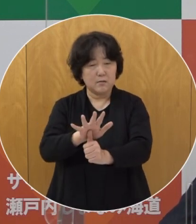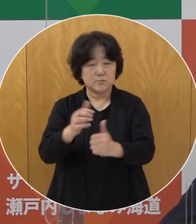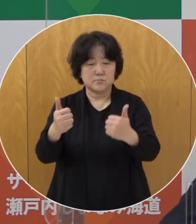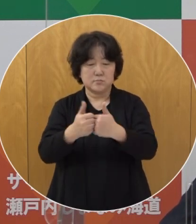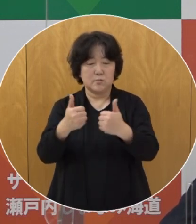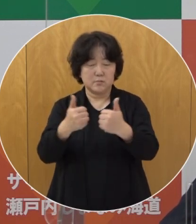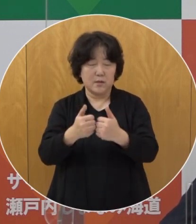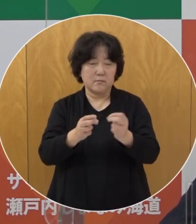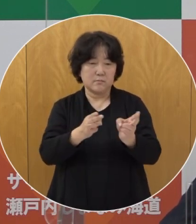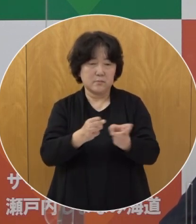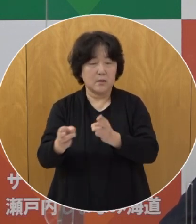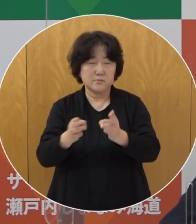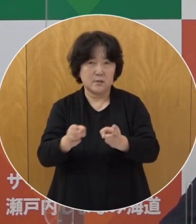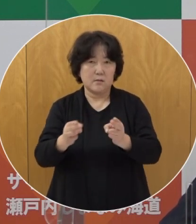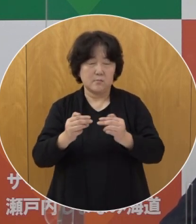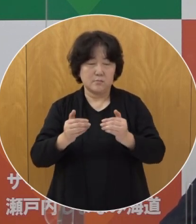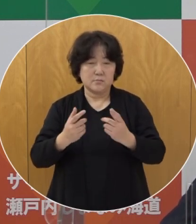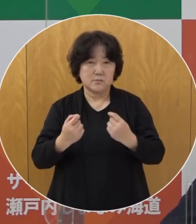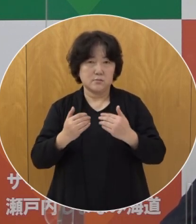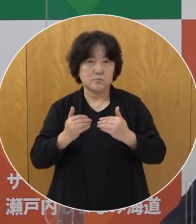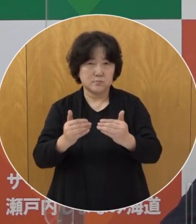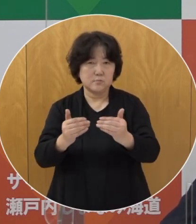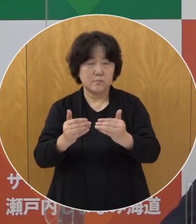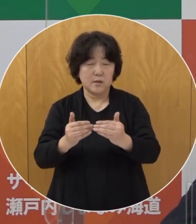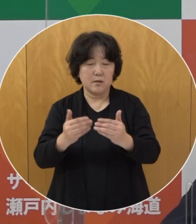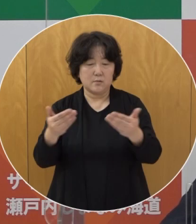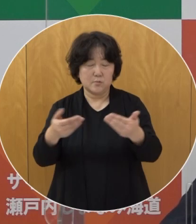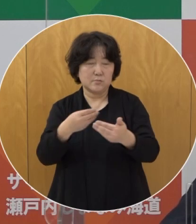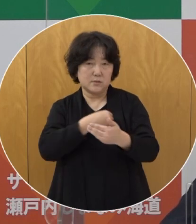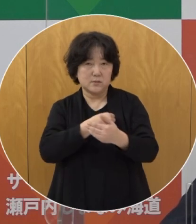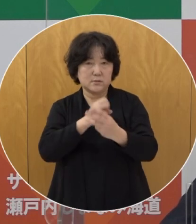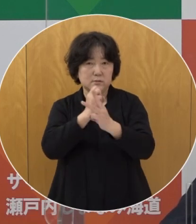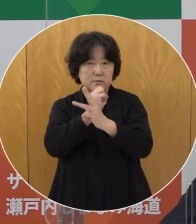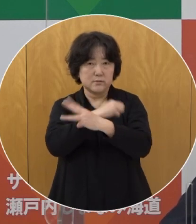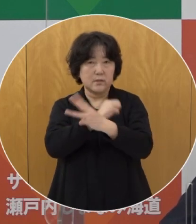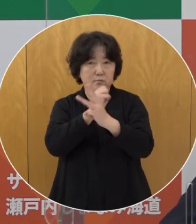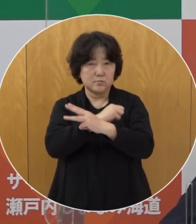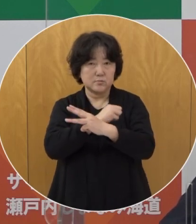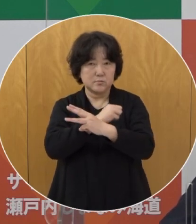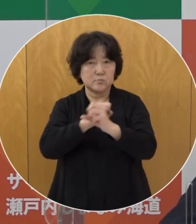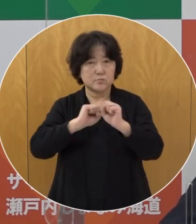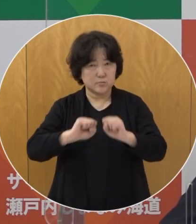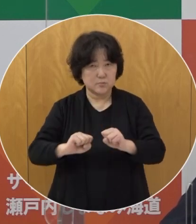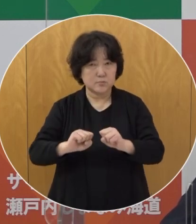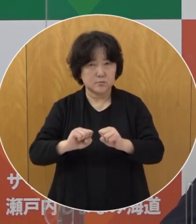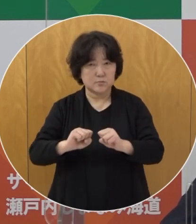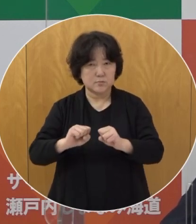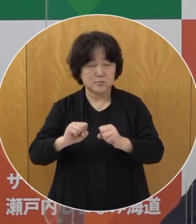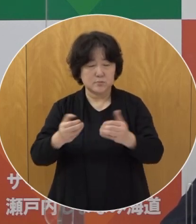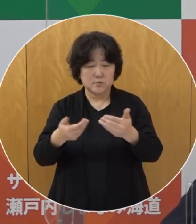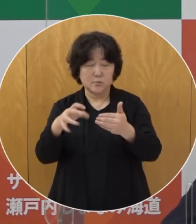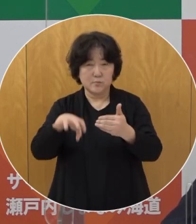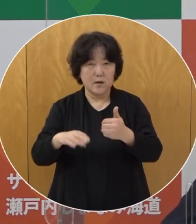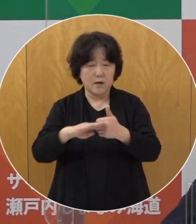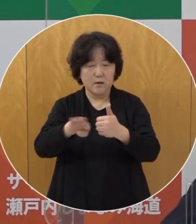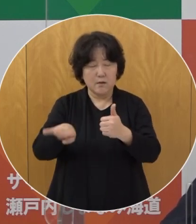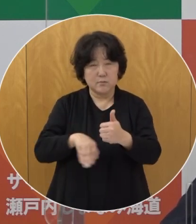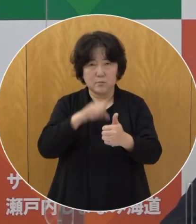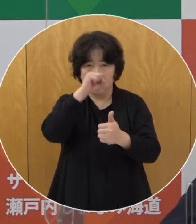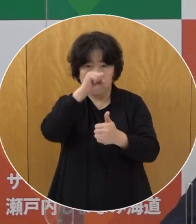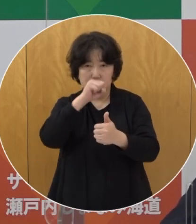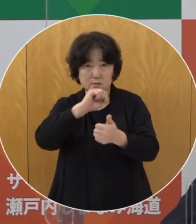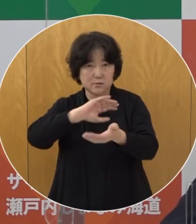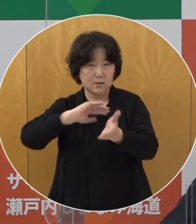体制の整備や職員研修を実施するなど良好な職場環境づくりに向